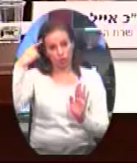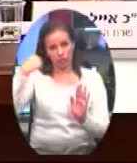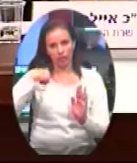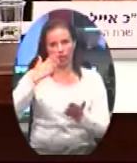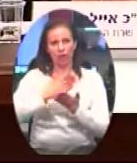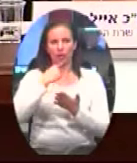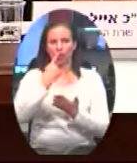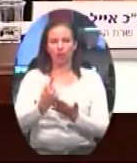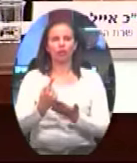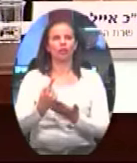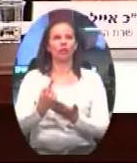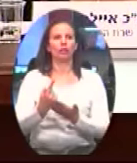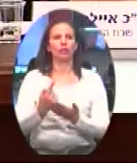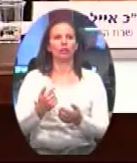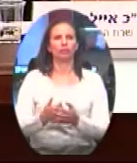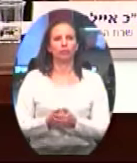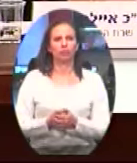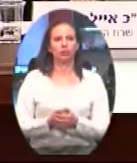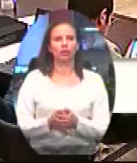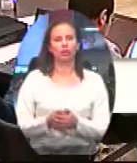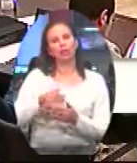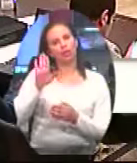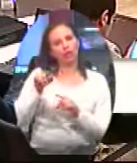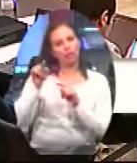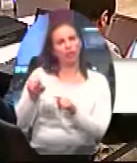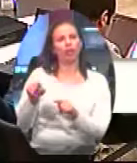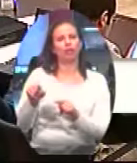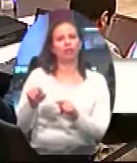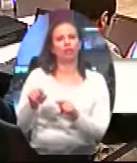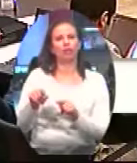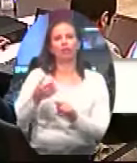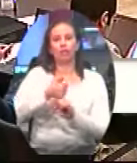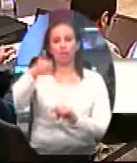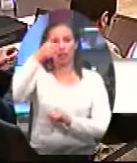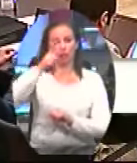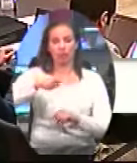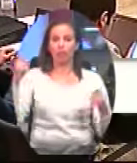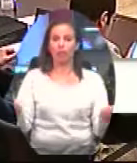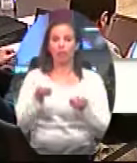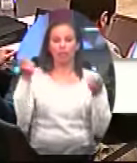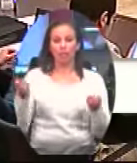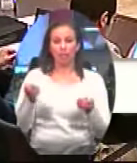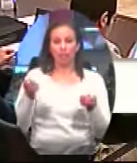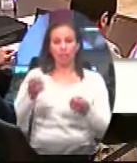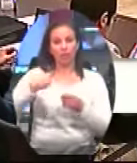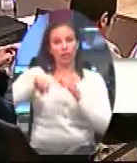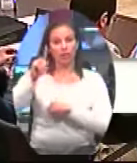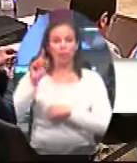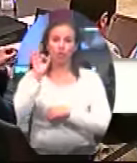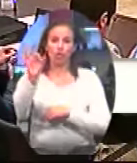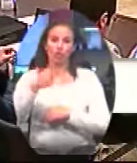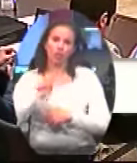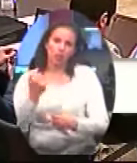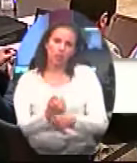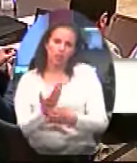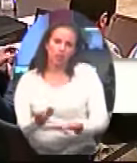אני חושבת ואני אמרתי את זה גם לך חברת הכנסת סתיו שפיר, ששרים צריכים לפרסם את ההצבעות שלהם ואני עושה את זה. דרך אגב, זה לא משהו